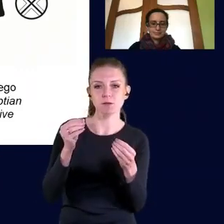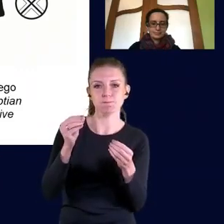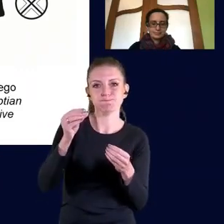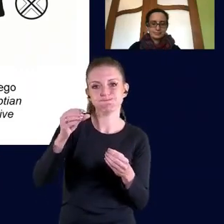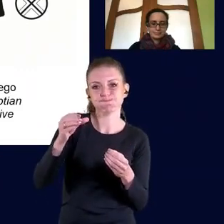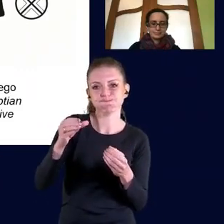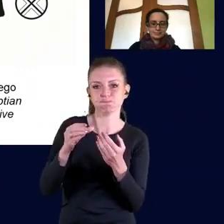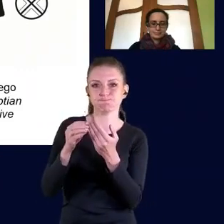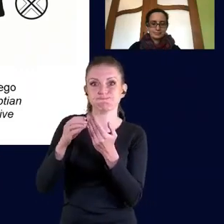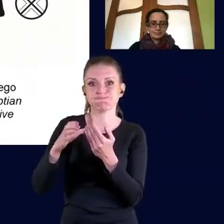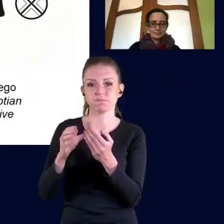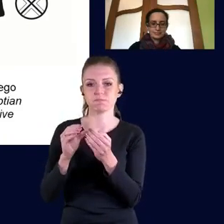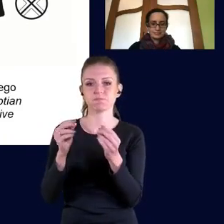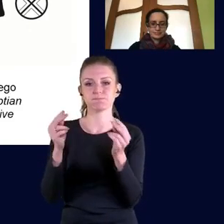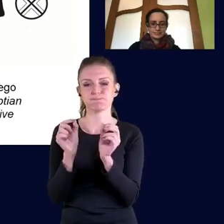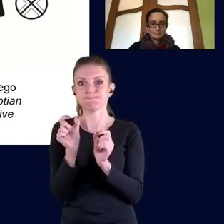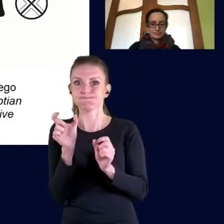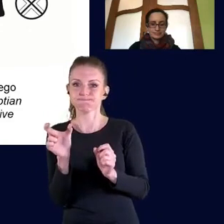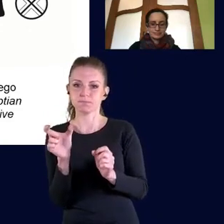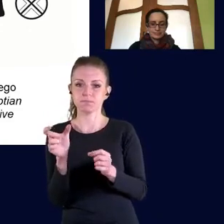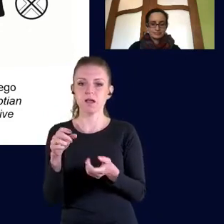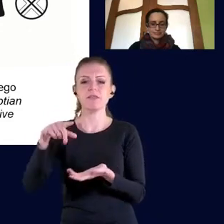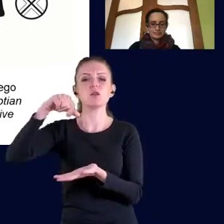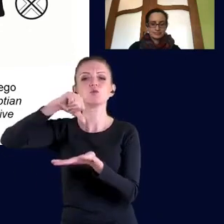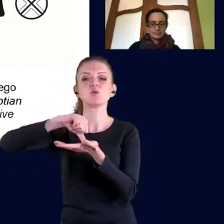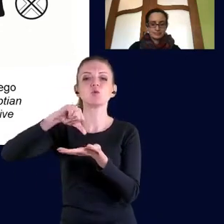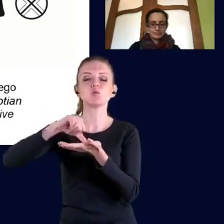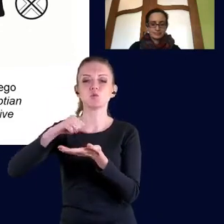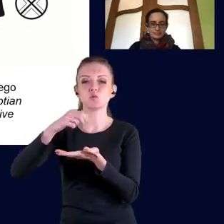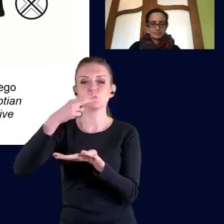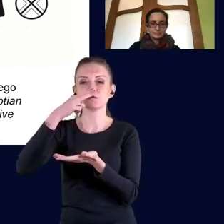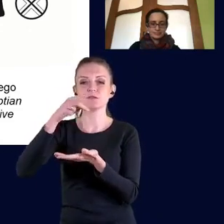na środku pomiędzy